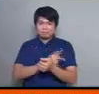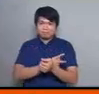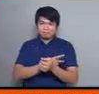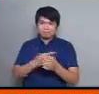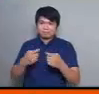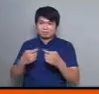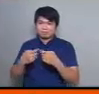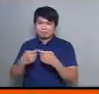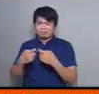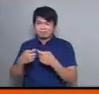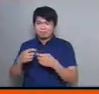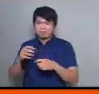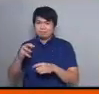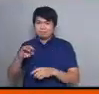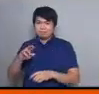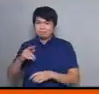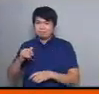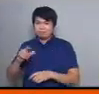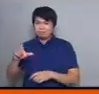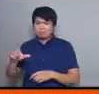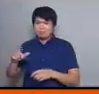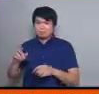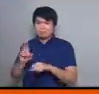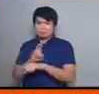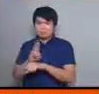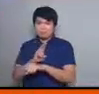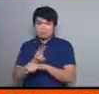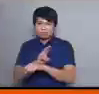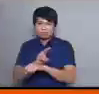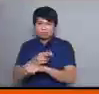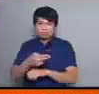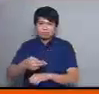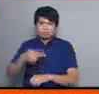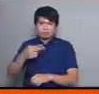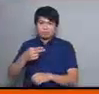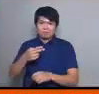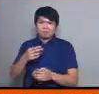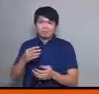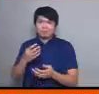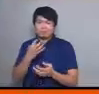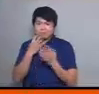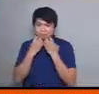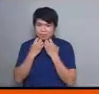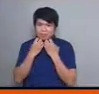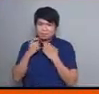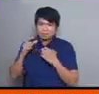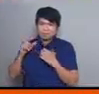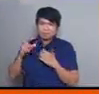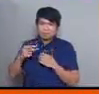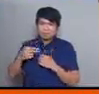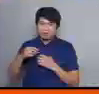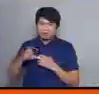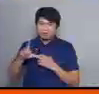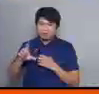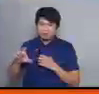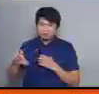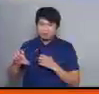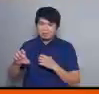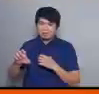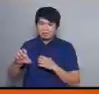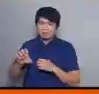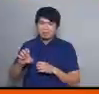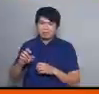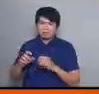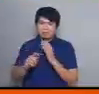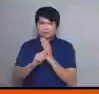Pagbibida ng Meralco, gumagamit ang bagong planta ng High Efficiency, Low Emissions o HELE coal technology.